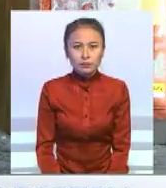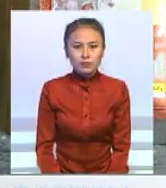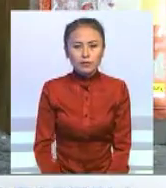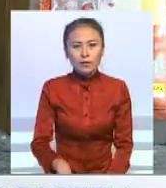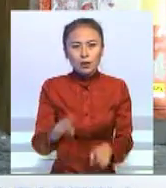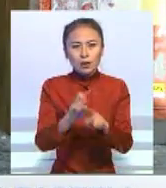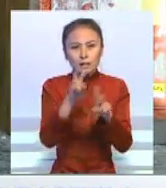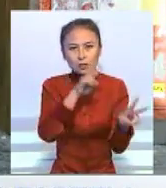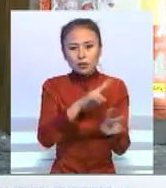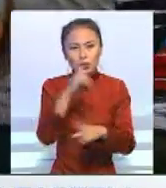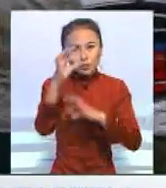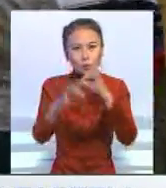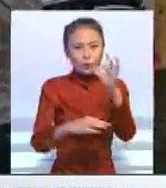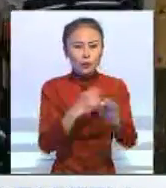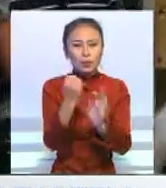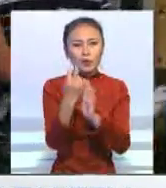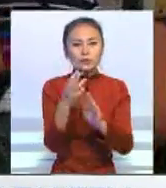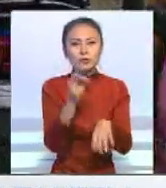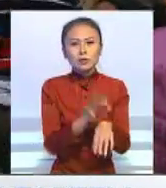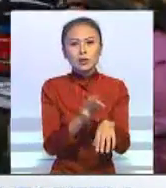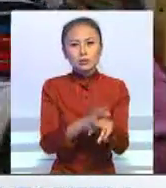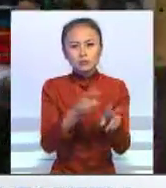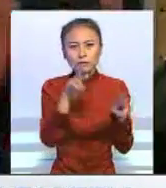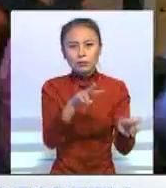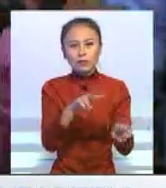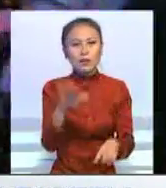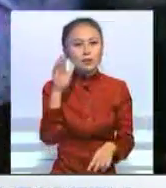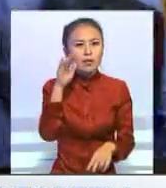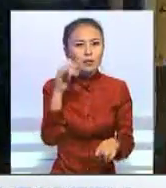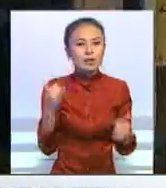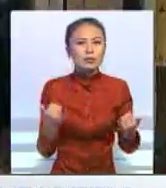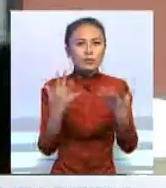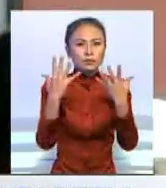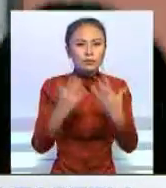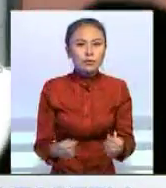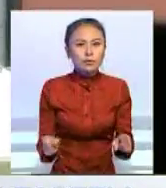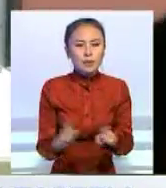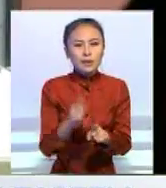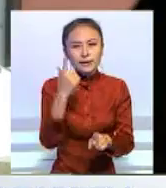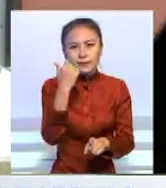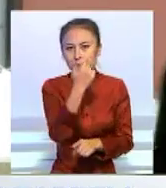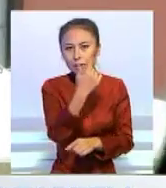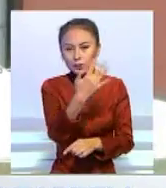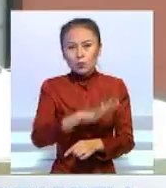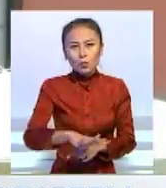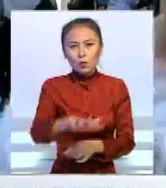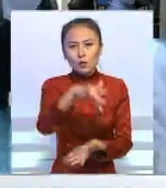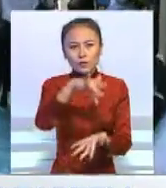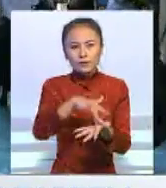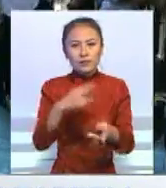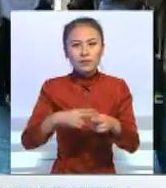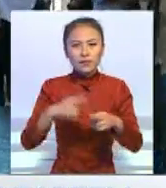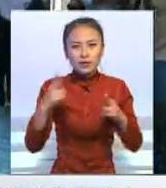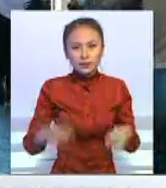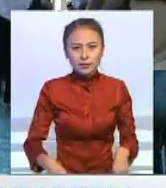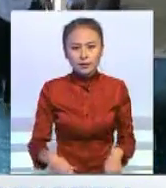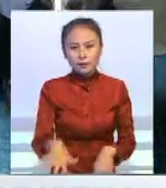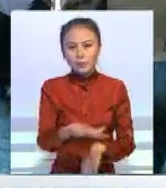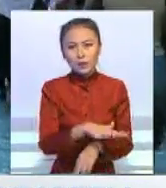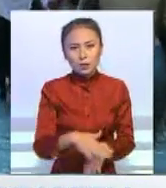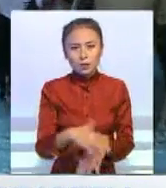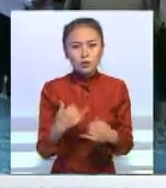Кинологтар тәулігіне 12 сағат метро стансасын бақылайды. Негізгі бағыттары Испания алаңы, орталық вокзал мен Колизейдің